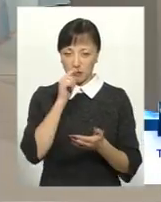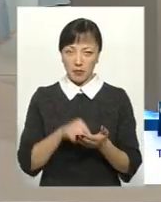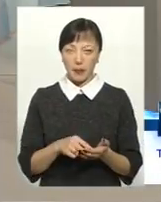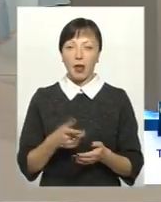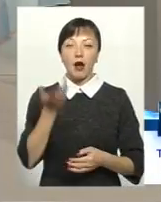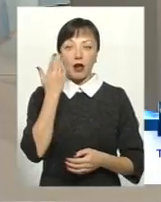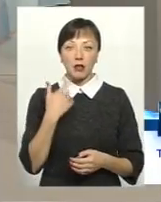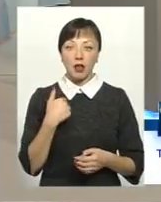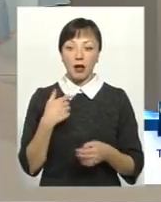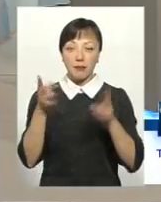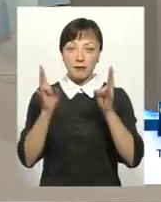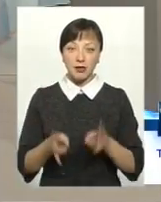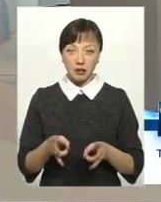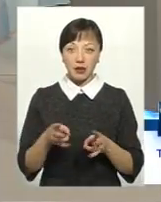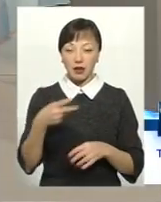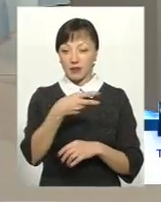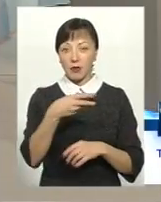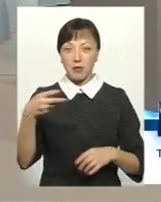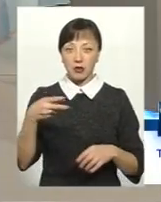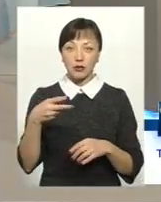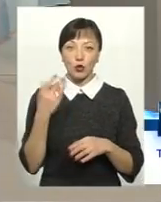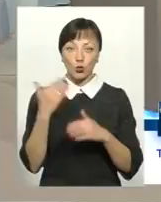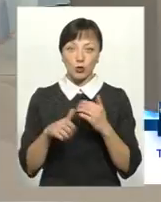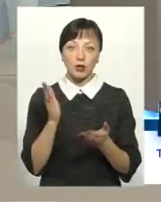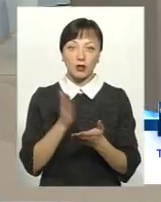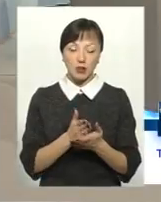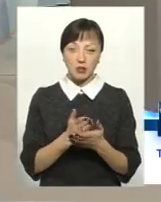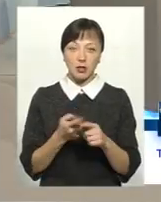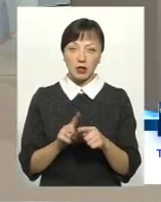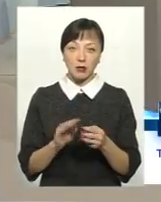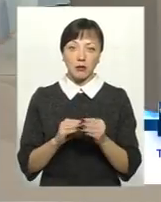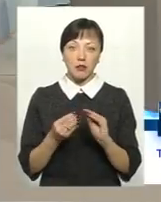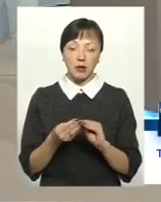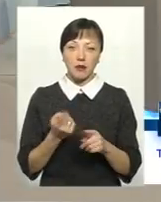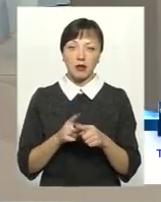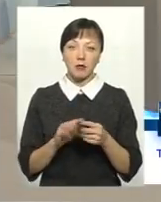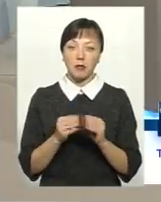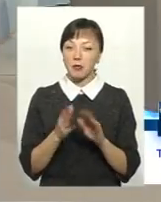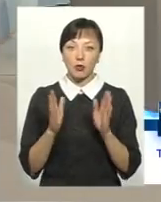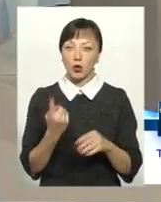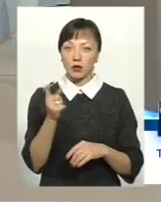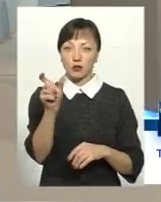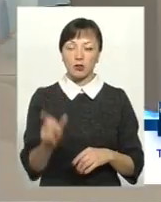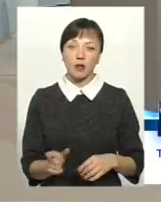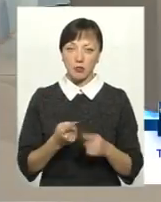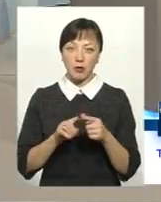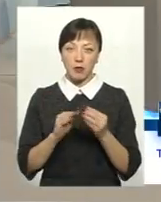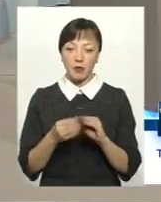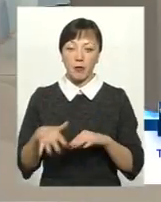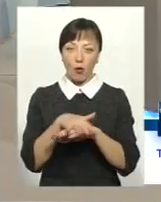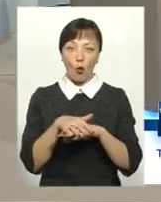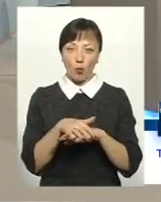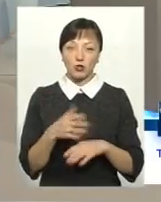что когда эта беда, эти две полосочки на тесте уже постучались в твою жизнь, это уже проблема. Это проблема не только одного человека, это проблема